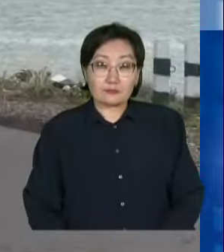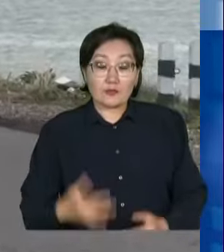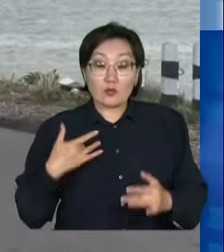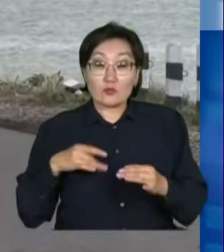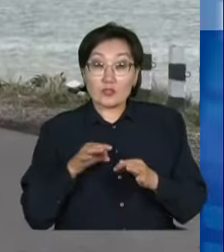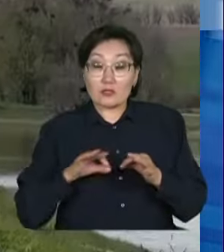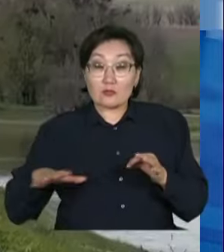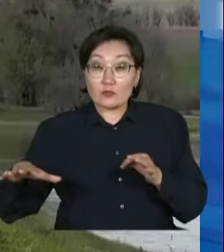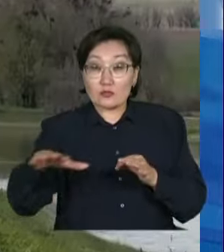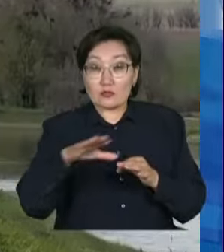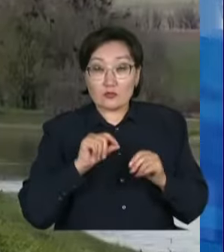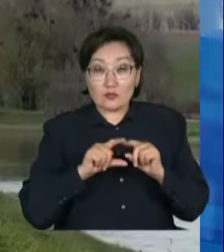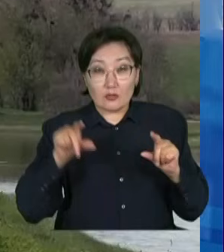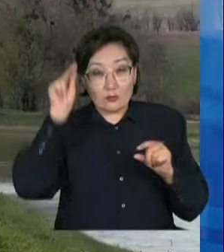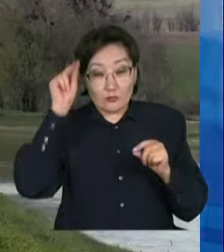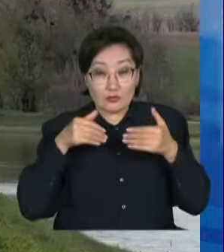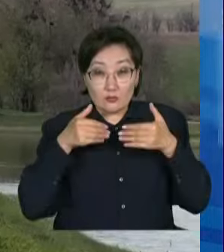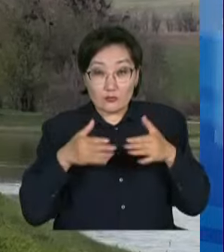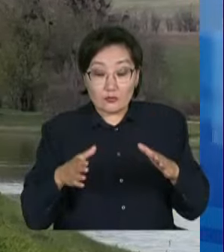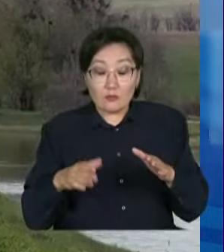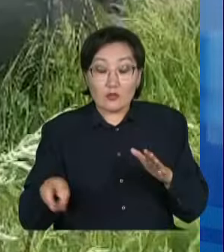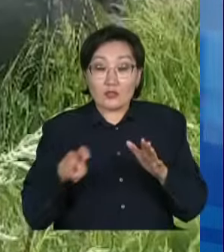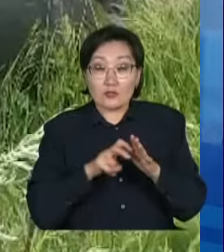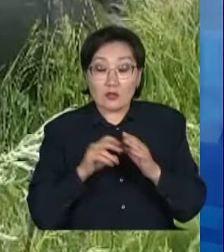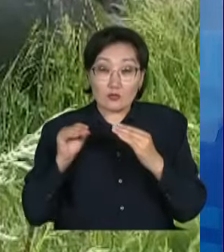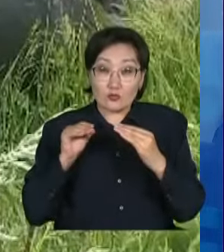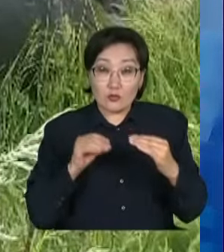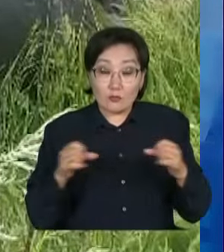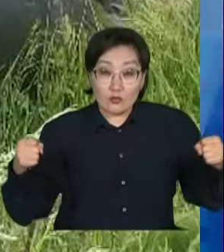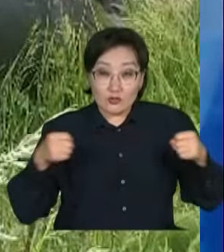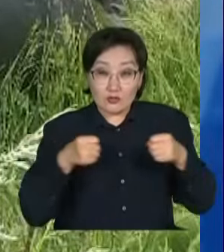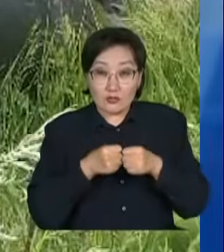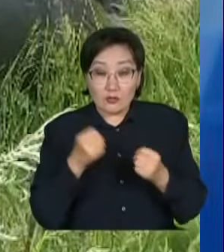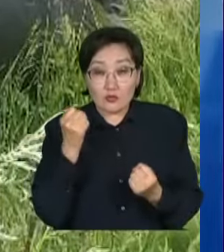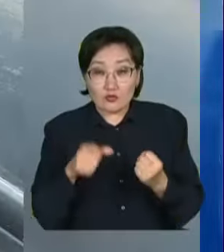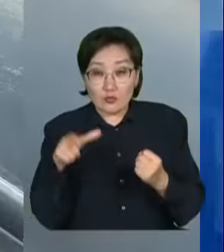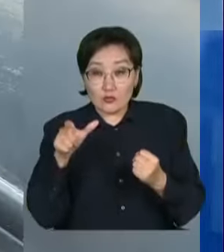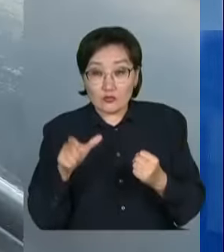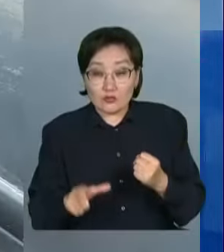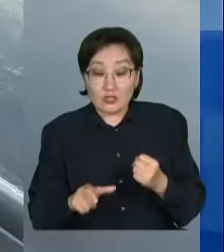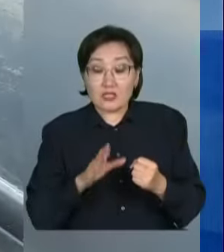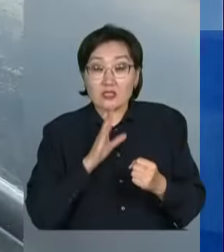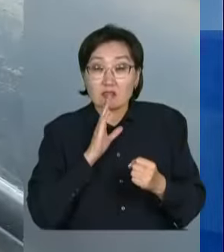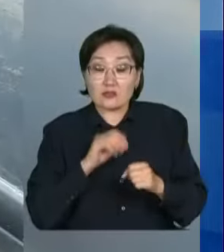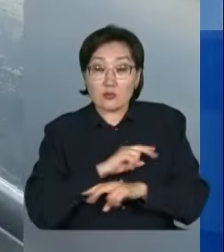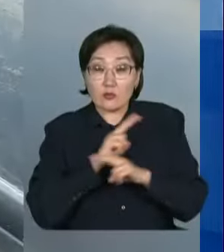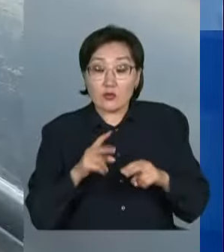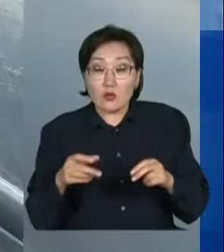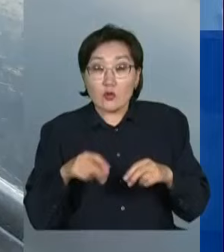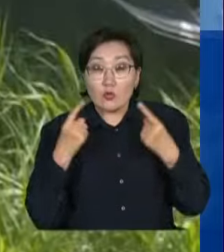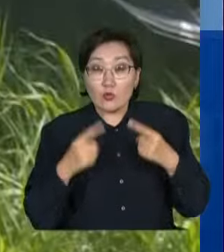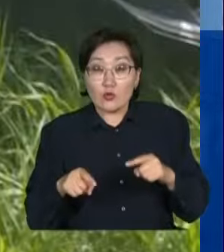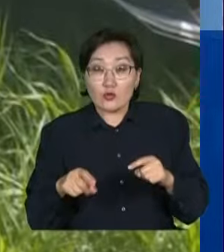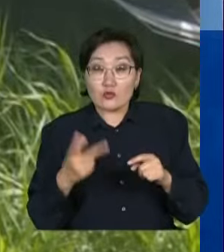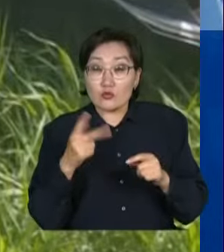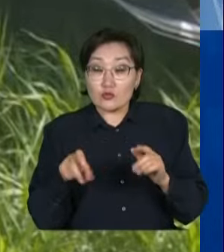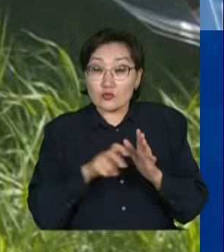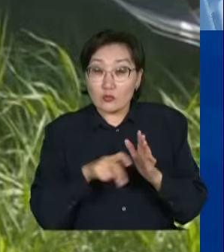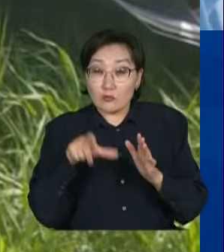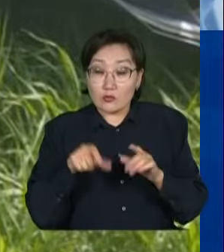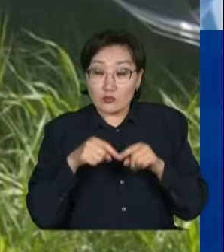Жамбыл облысында мектеп бітірушілер мінген көлік жол апатына түсіп, жүргізуші қыз көз жұмды. Өзге үш жолаушы түрлі дене